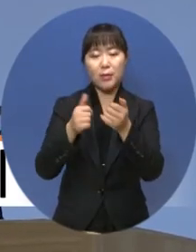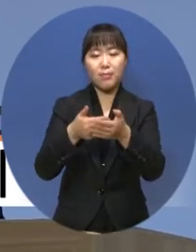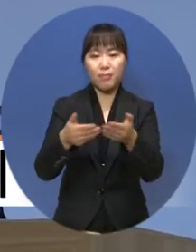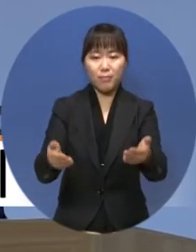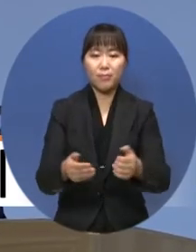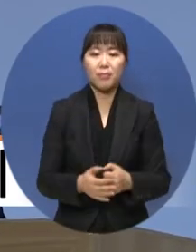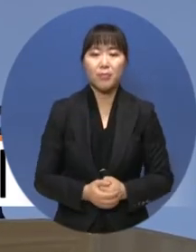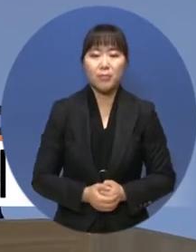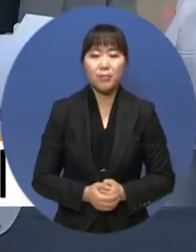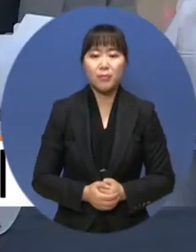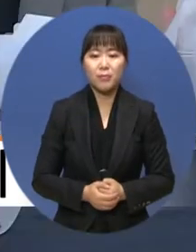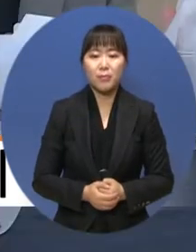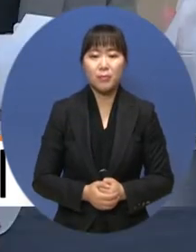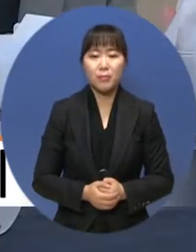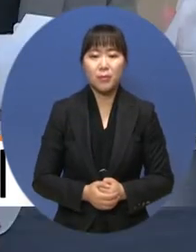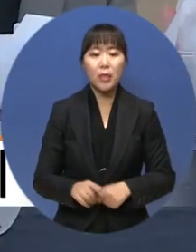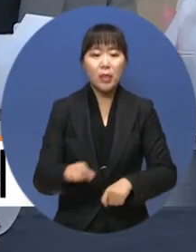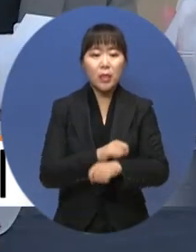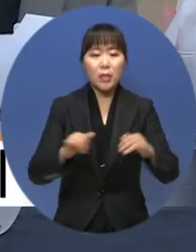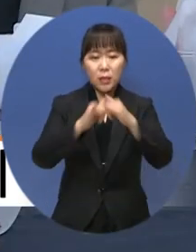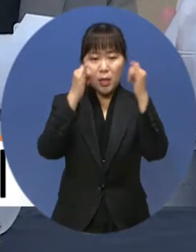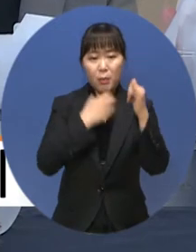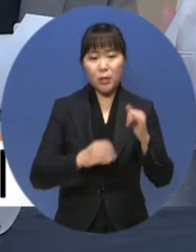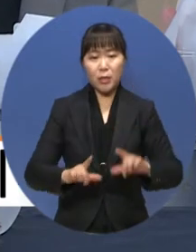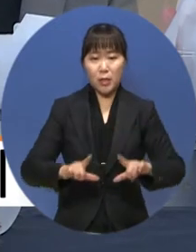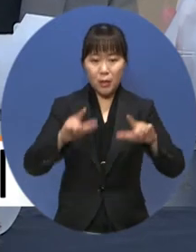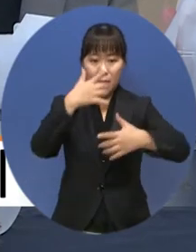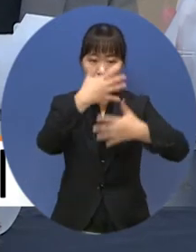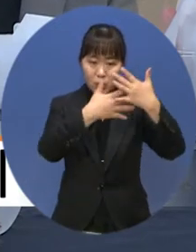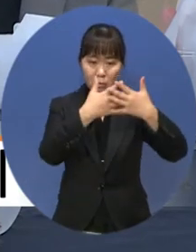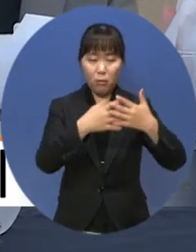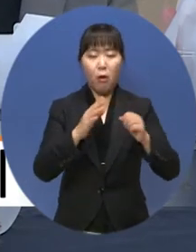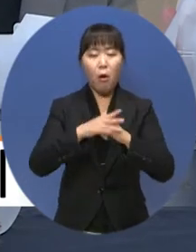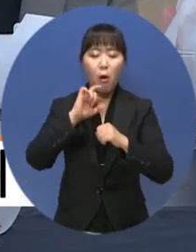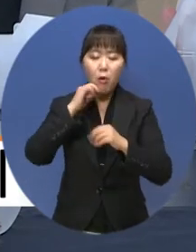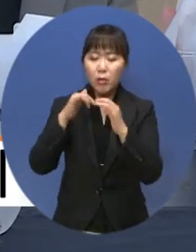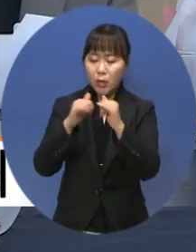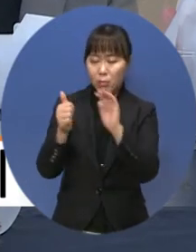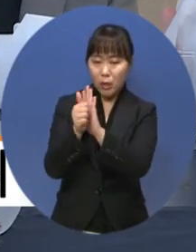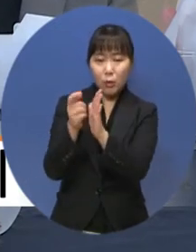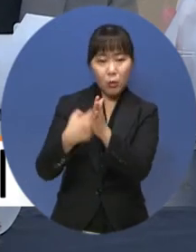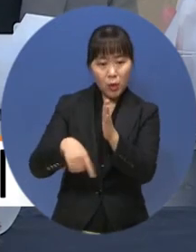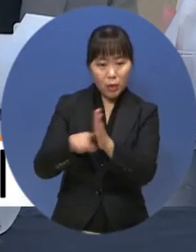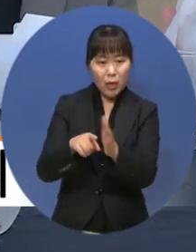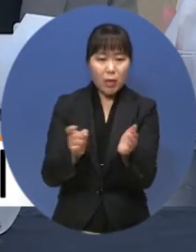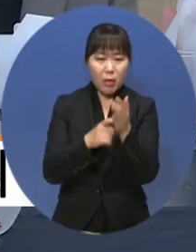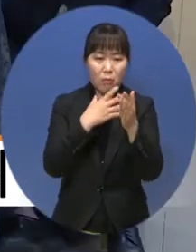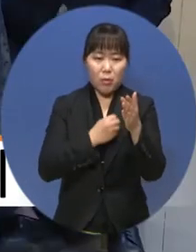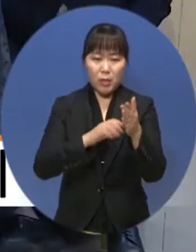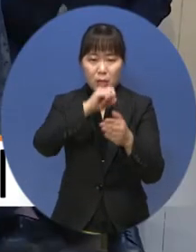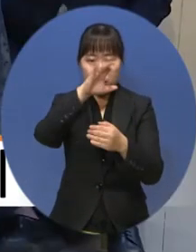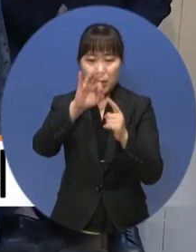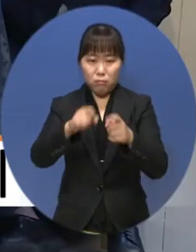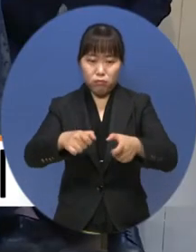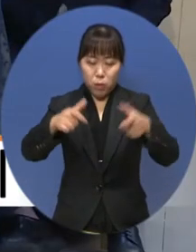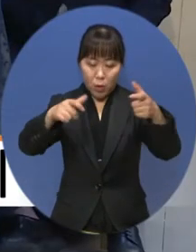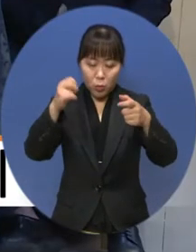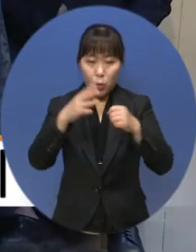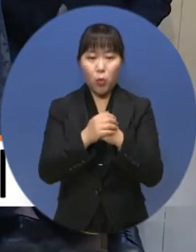진행됐습니다. 특히 사회복지의 날 영상은 저소득층 지원을 위해 긴급복지 예산